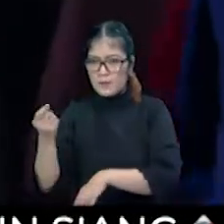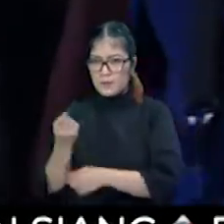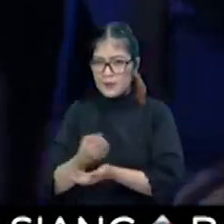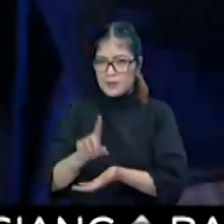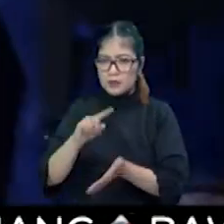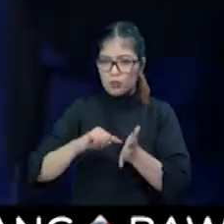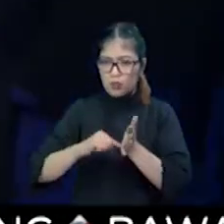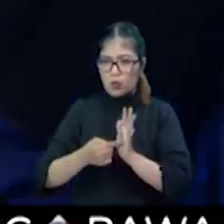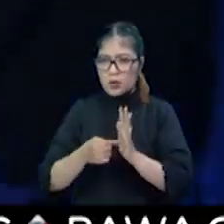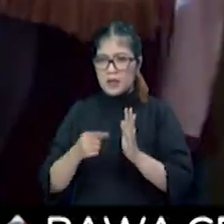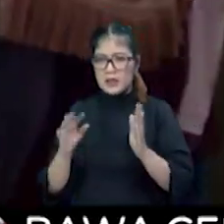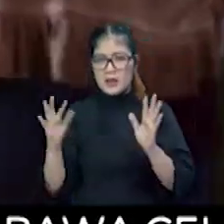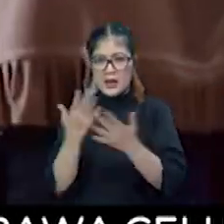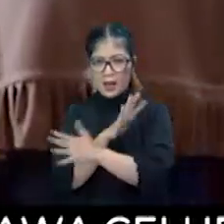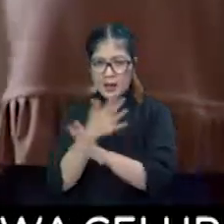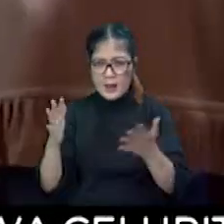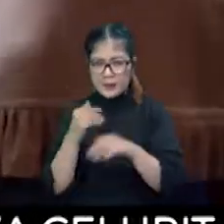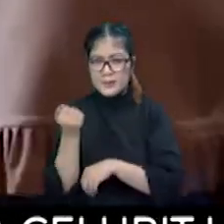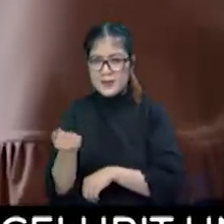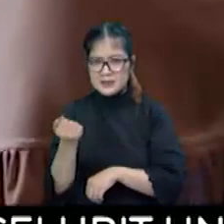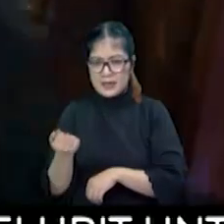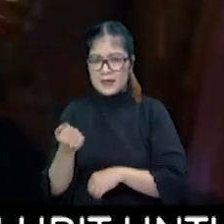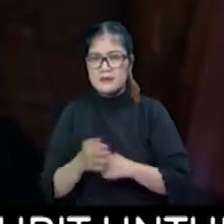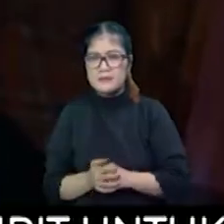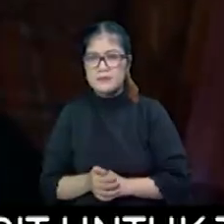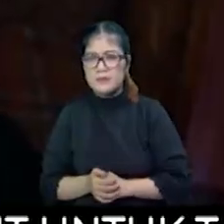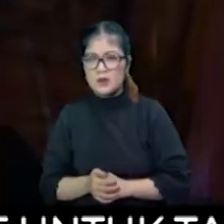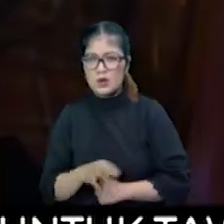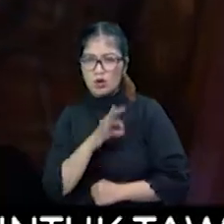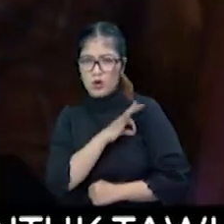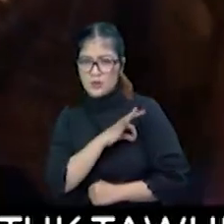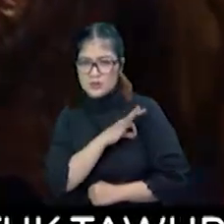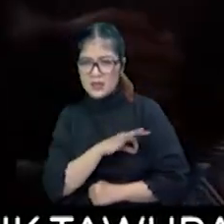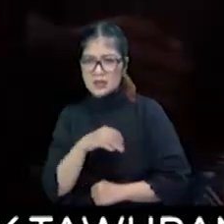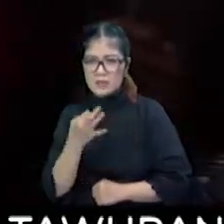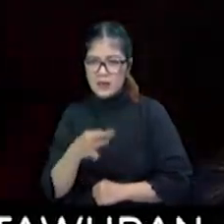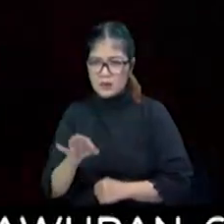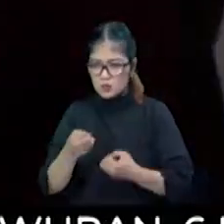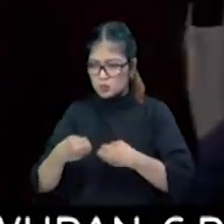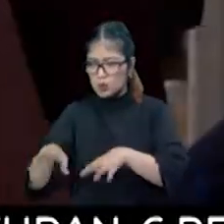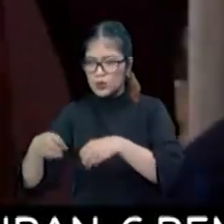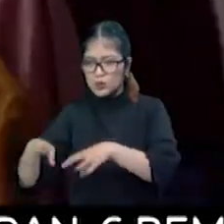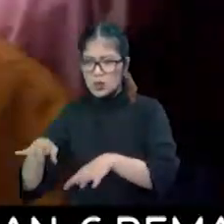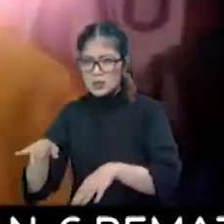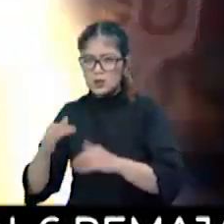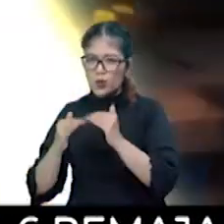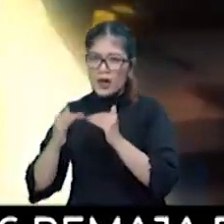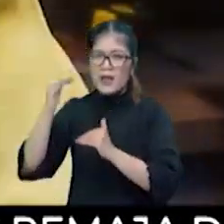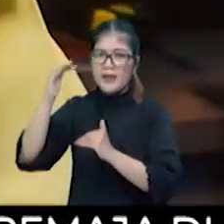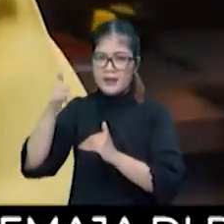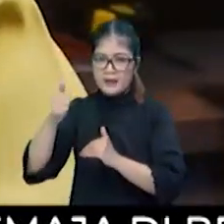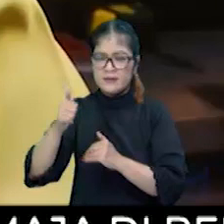ramai didatangi pembeli dengan demikian omset pendapatan para pedagang pun terdongkrak naik